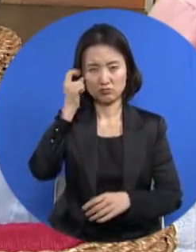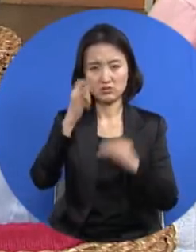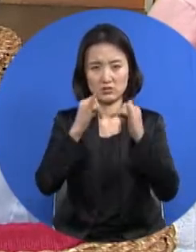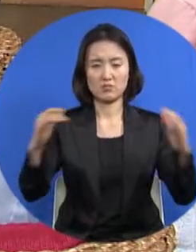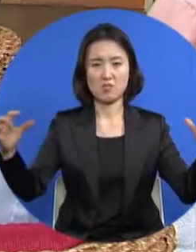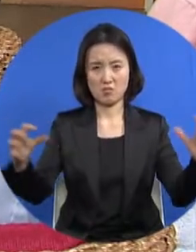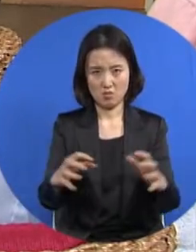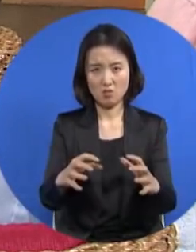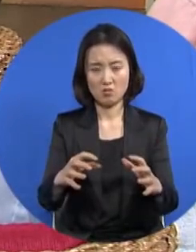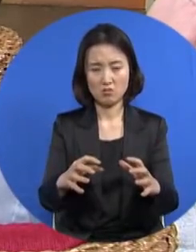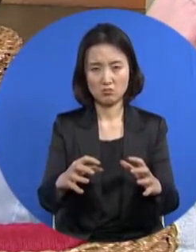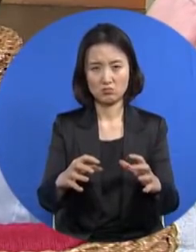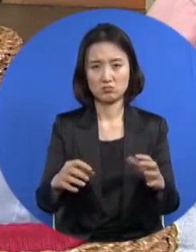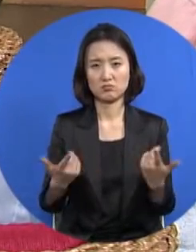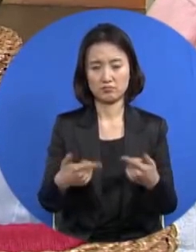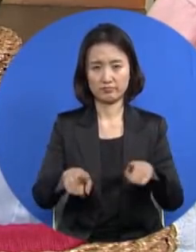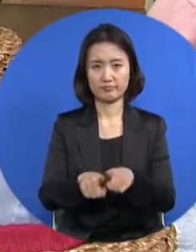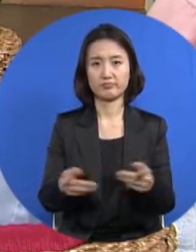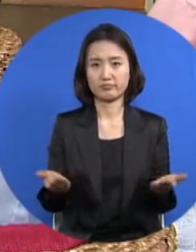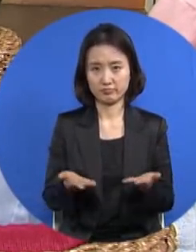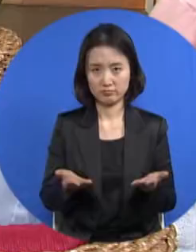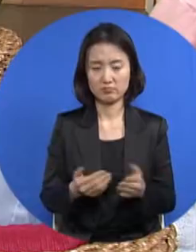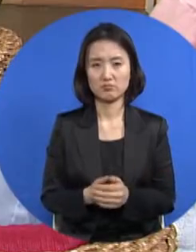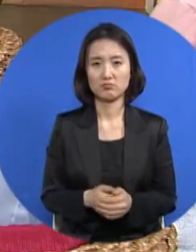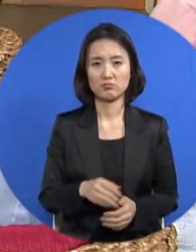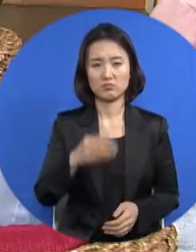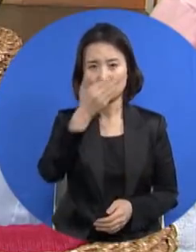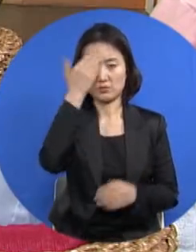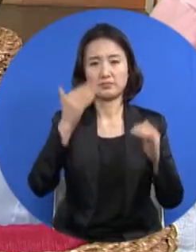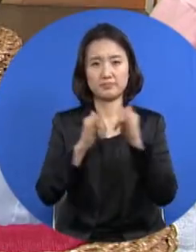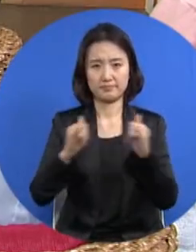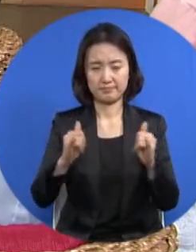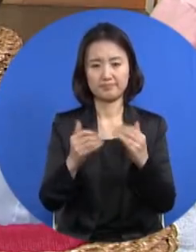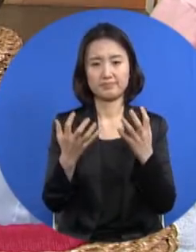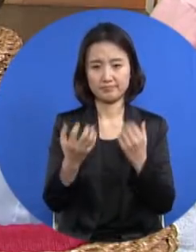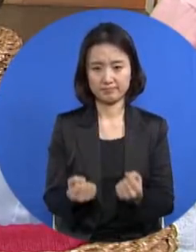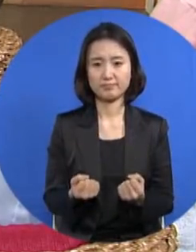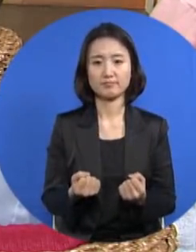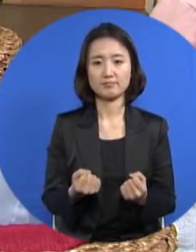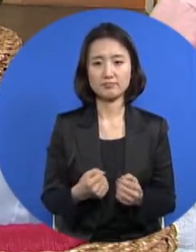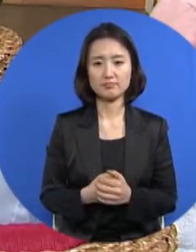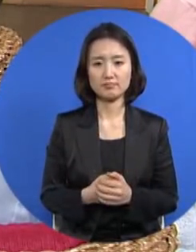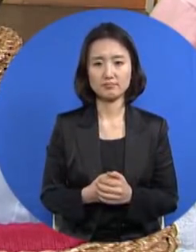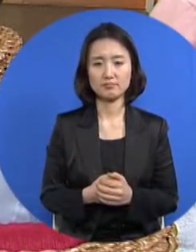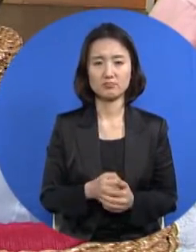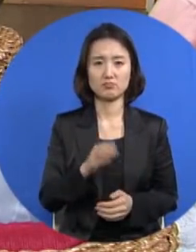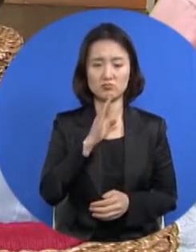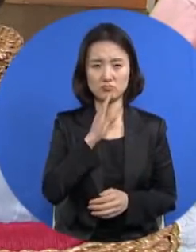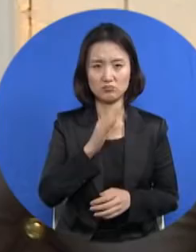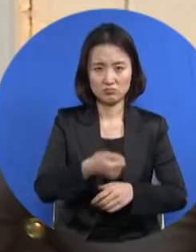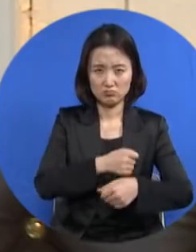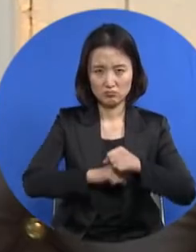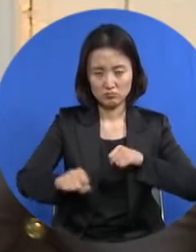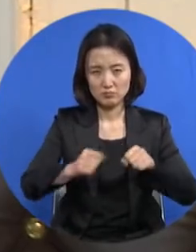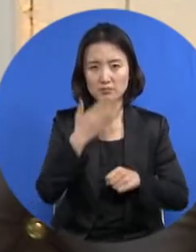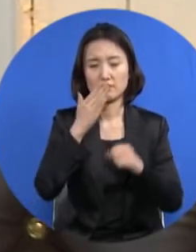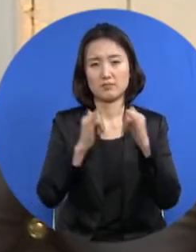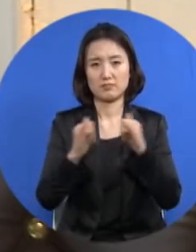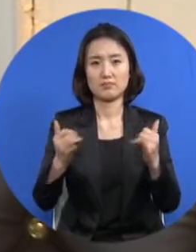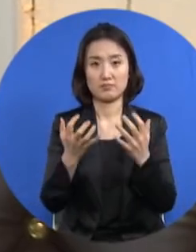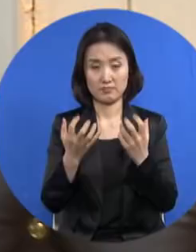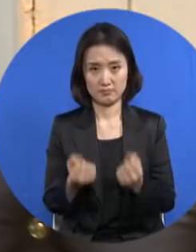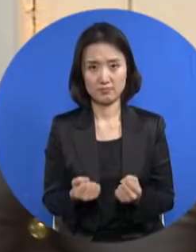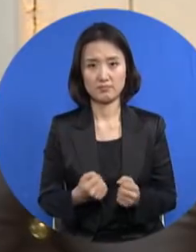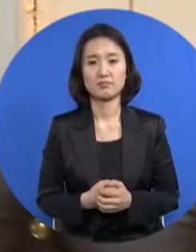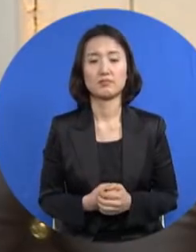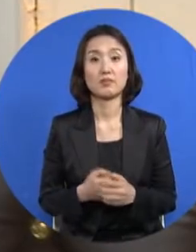하는데요. 주로 아주 젊은 사람들이 많아요. 척직장인 사람들이 굉장히 많죠. 그래서